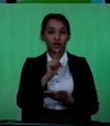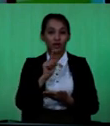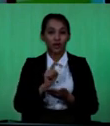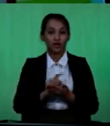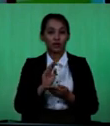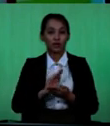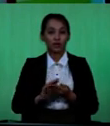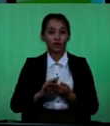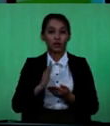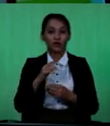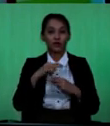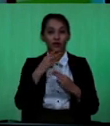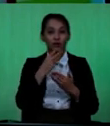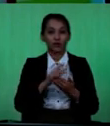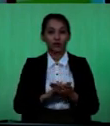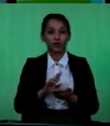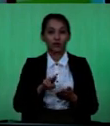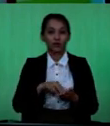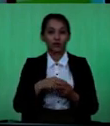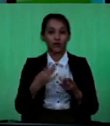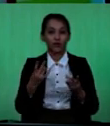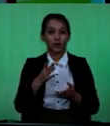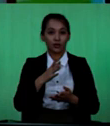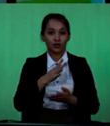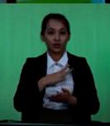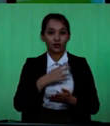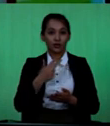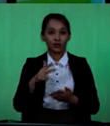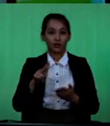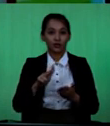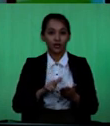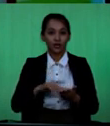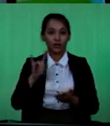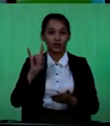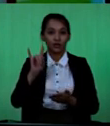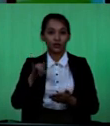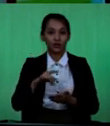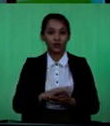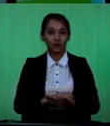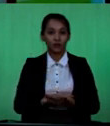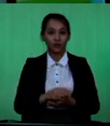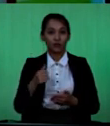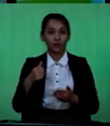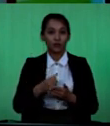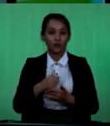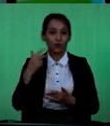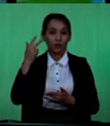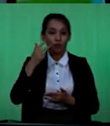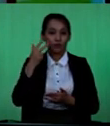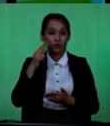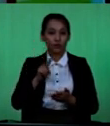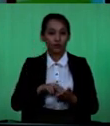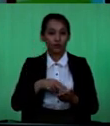qiling. Bo'yashi kerak edi 38 ta rom. Tushgacha